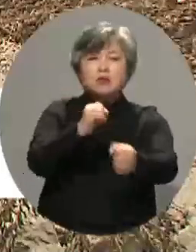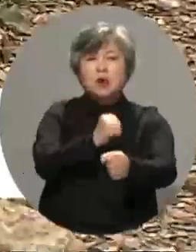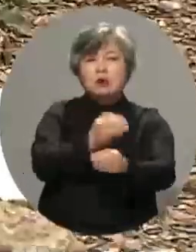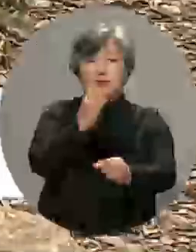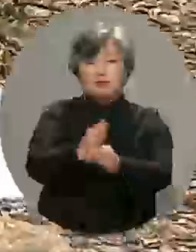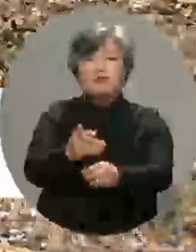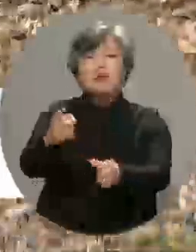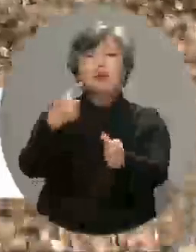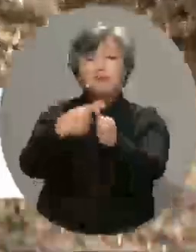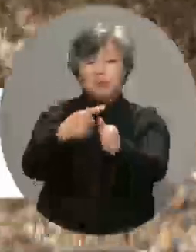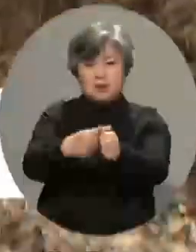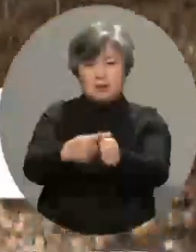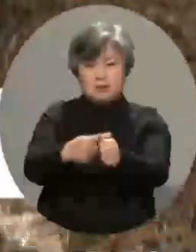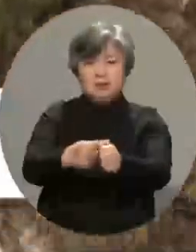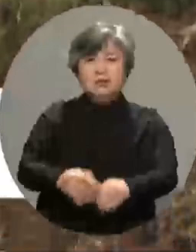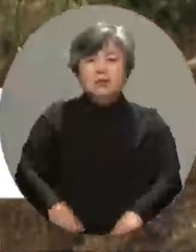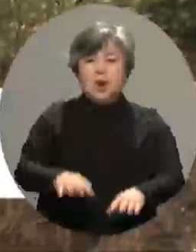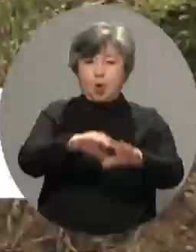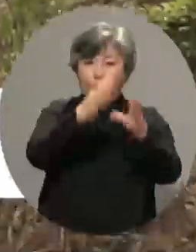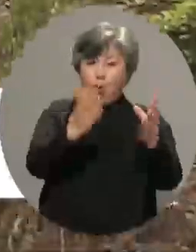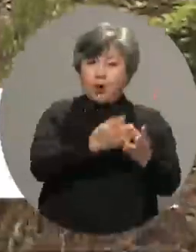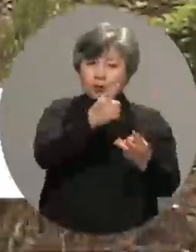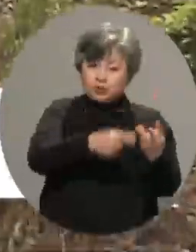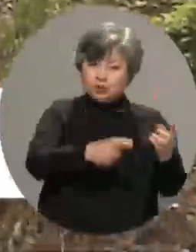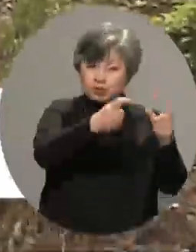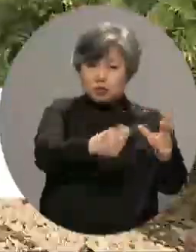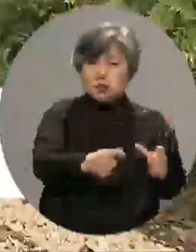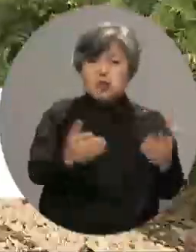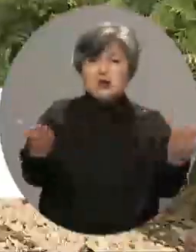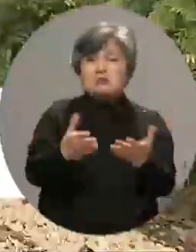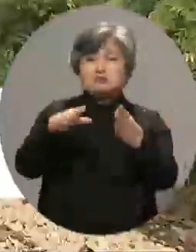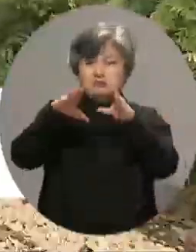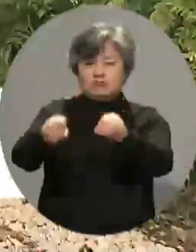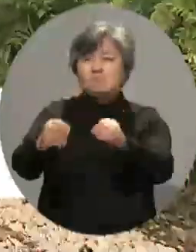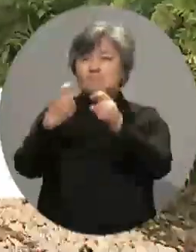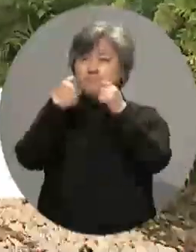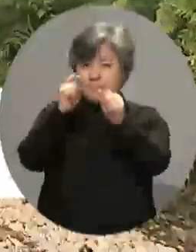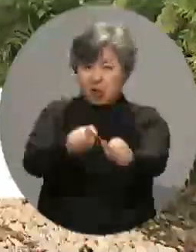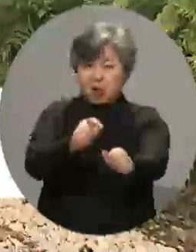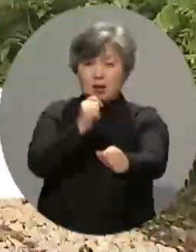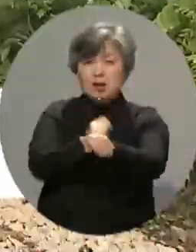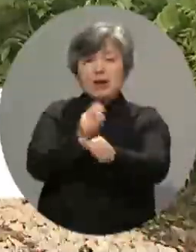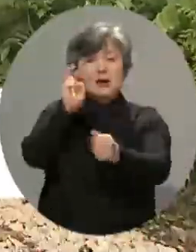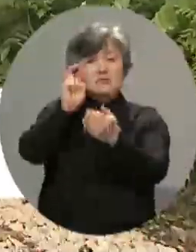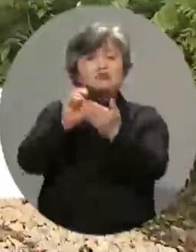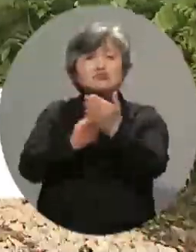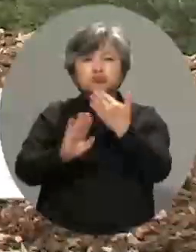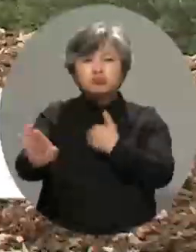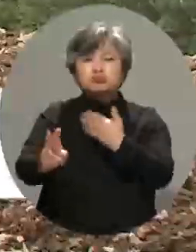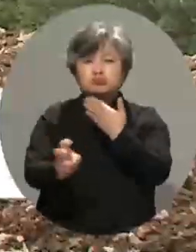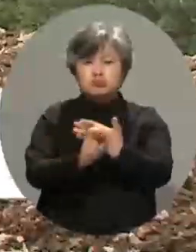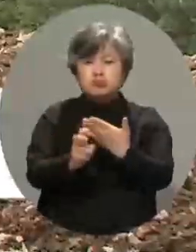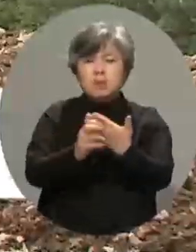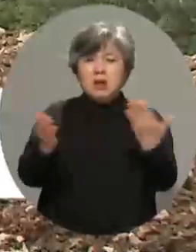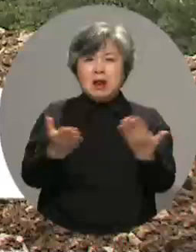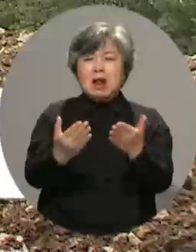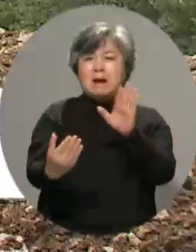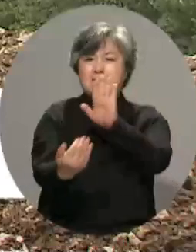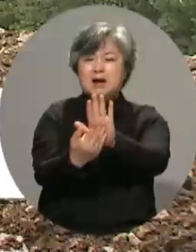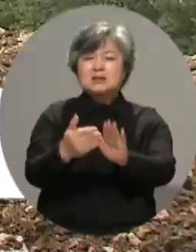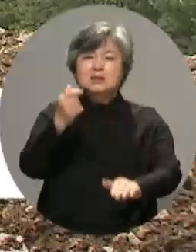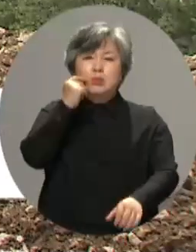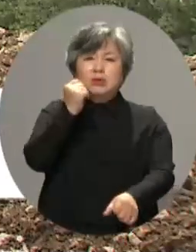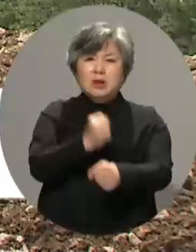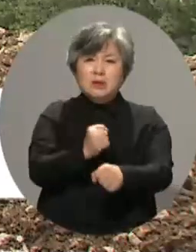있다며 규탄 했습니다 완주군 에 대해서도 공사중지 명령을 내린 지 20일이 지났음에도 불법 공사를 막지 못하고